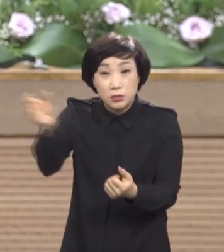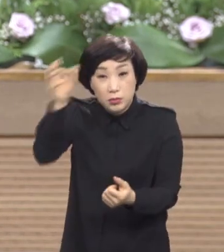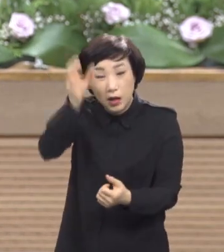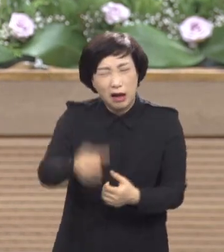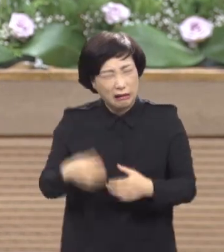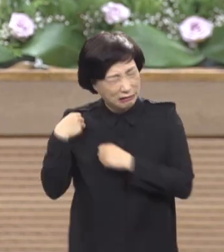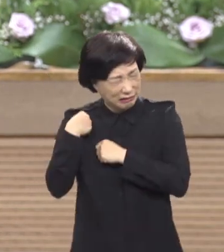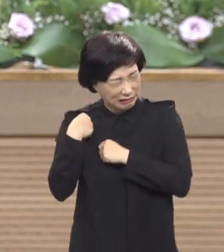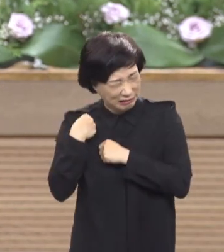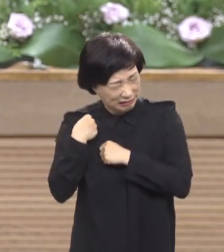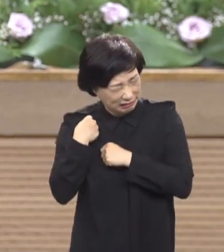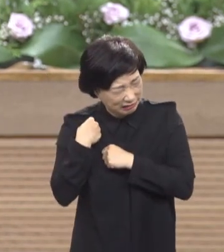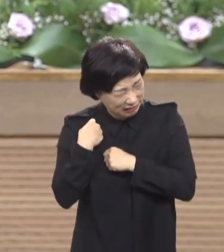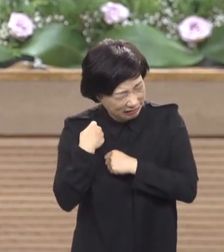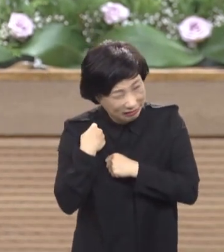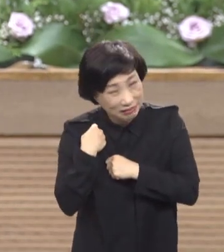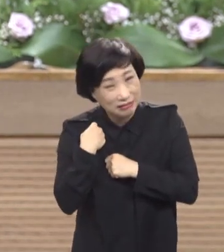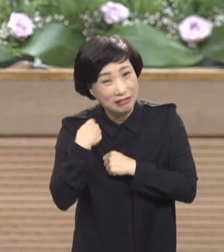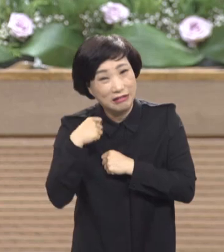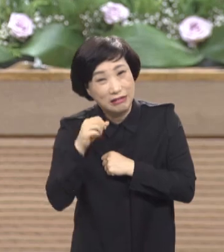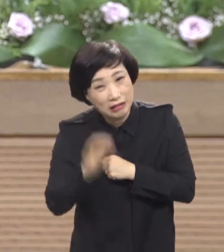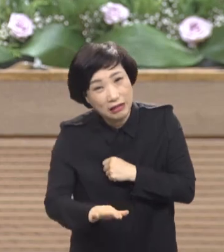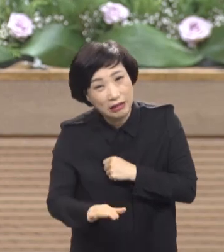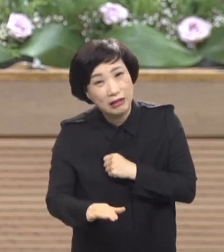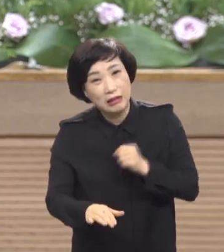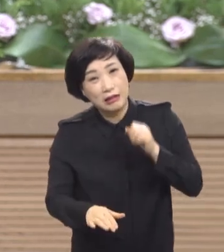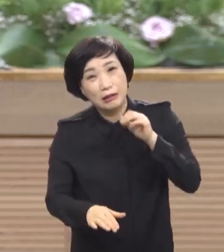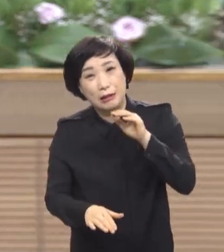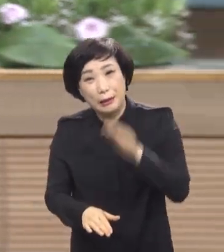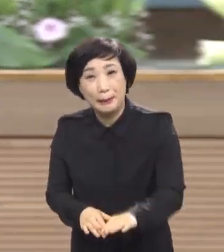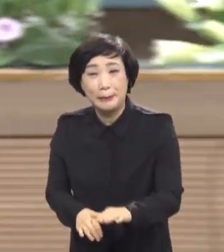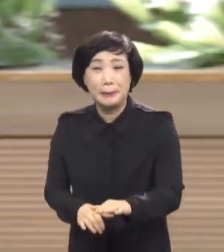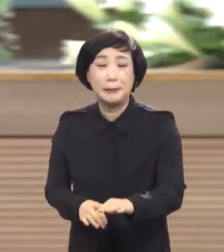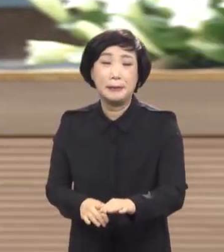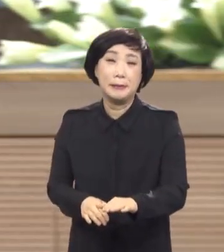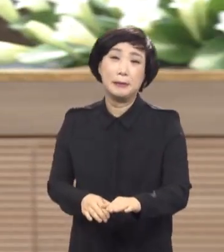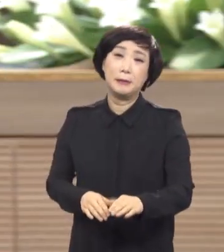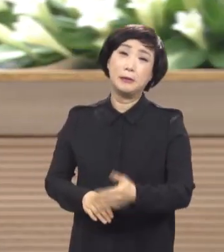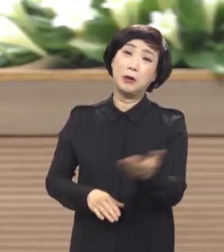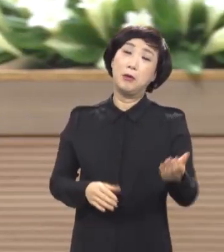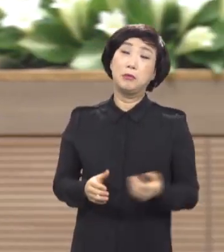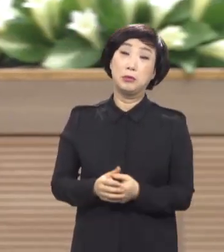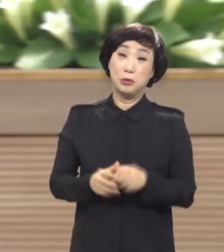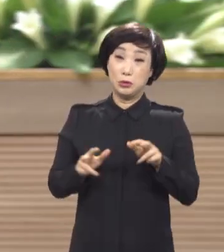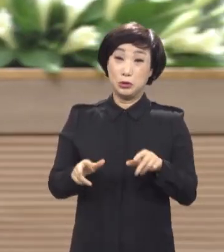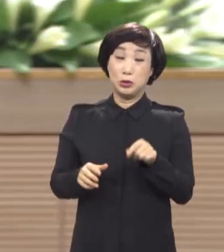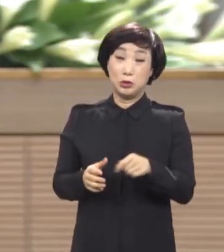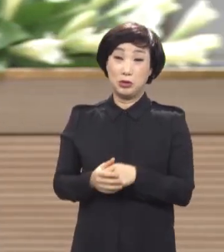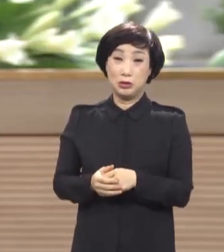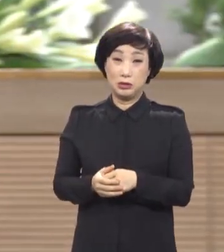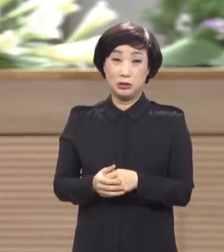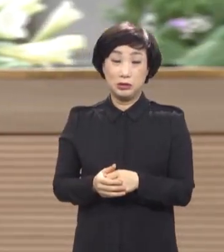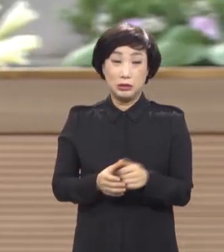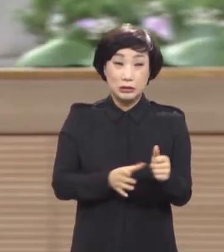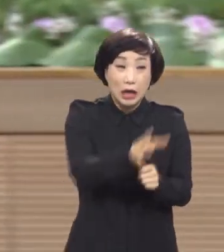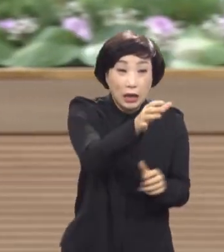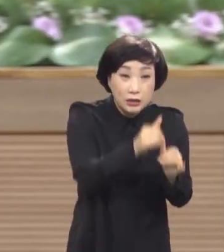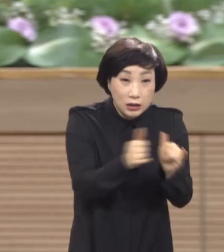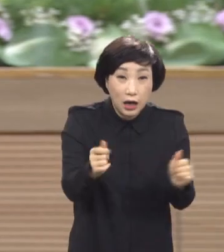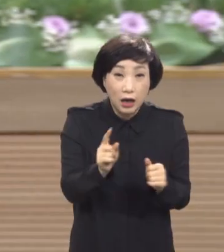쥐고 지금 살인자 행악자